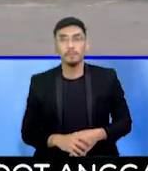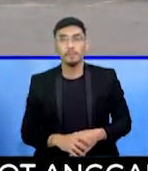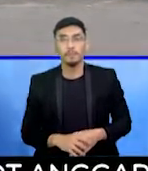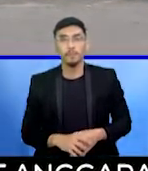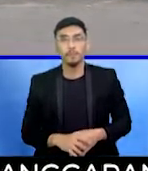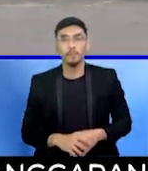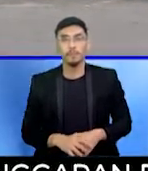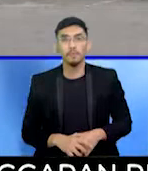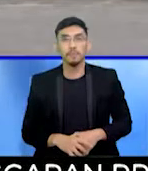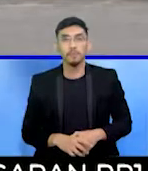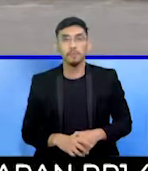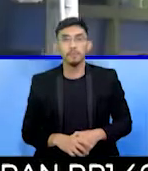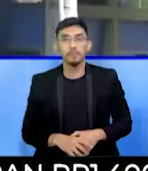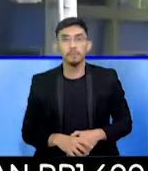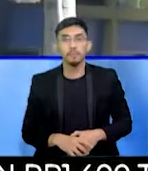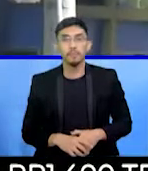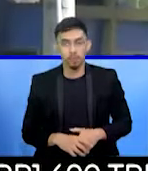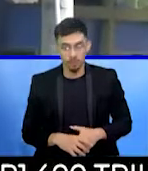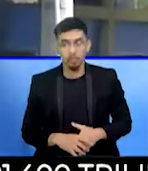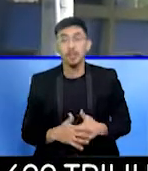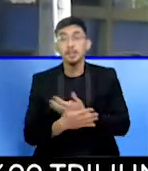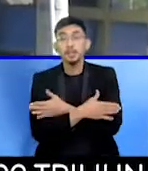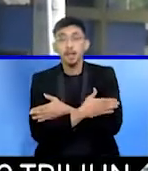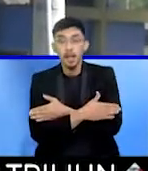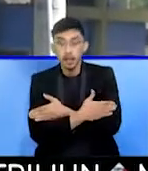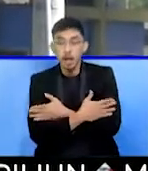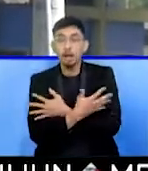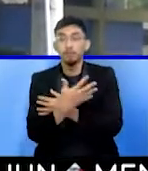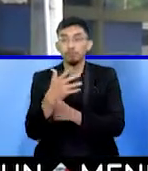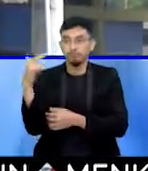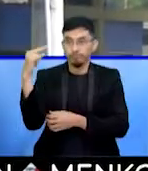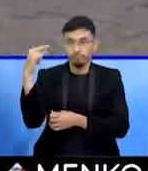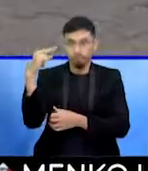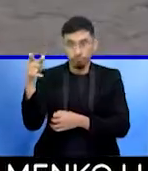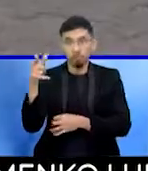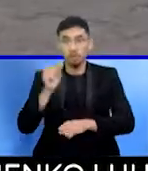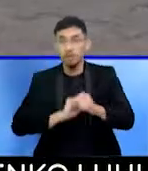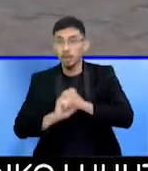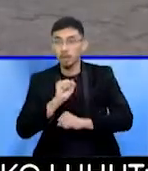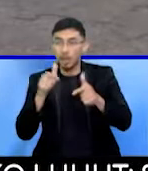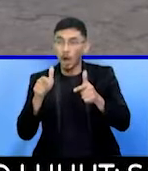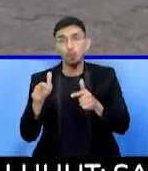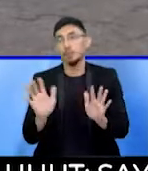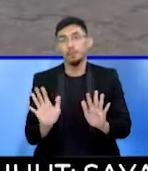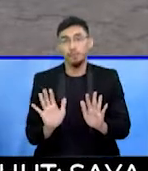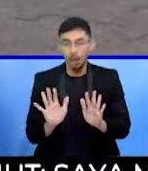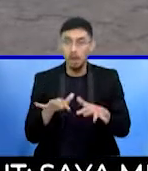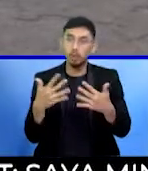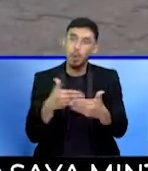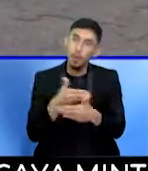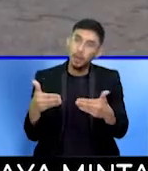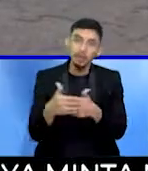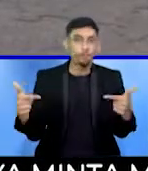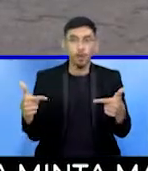kedatangan jenazah Eril ini tidak akan mengganggu aktivitas penerbangan reguler di terminal dan juga tidak akan mengganggu aktivitas lalu lintas yang ada di